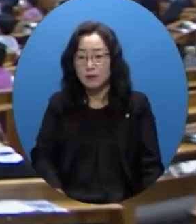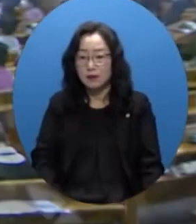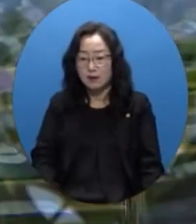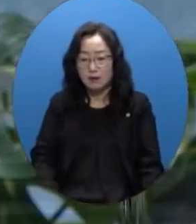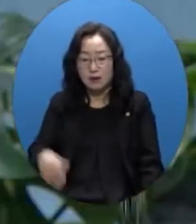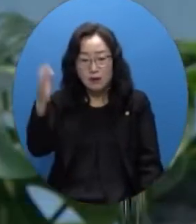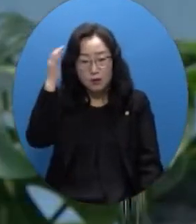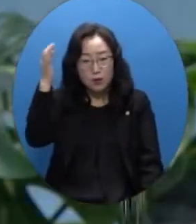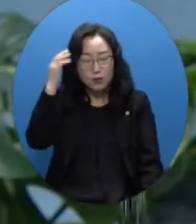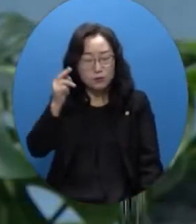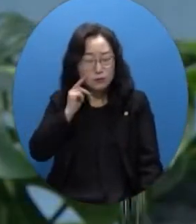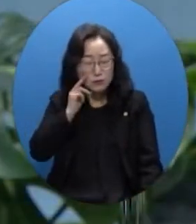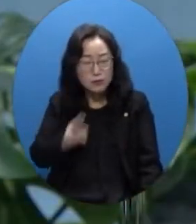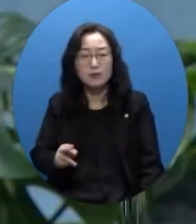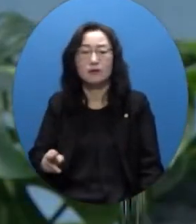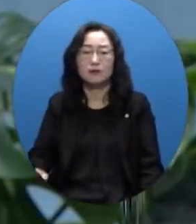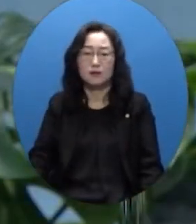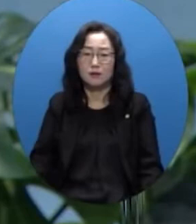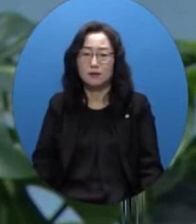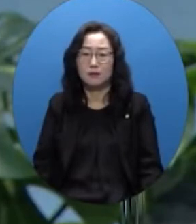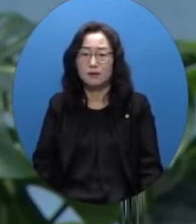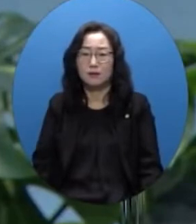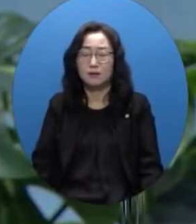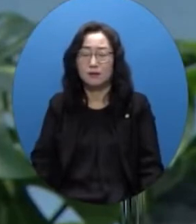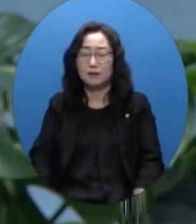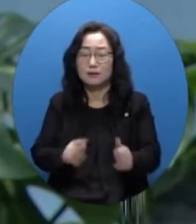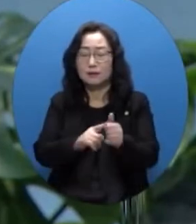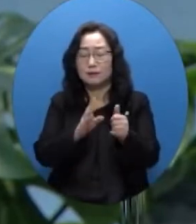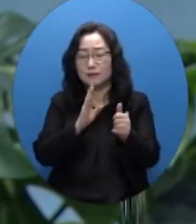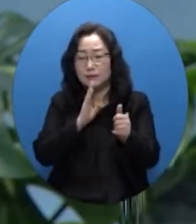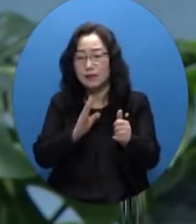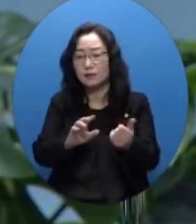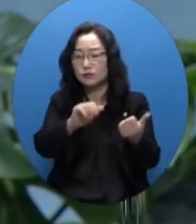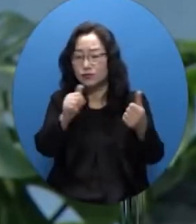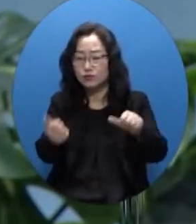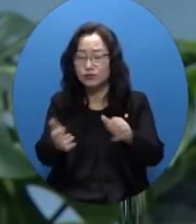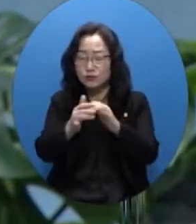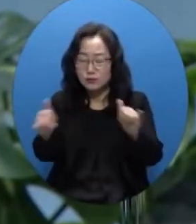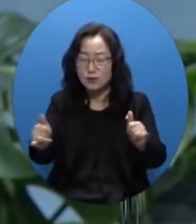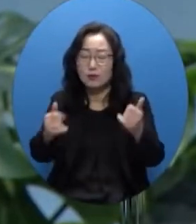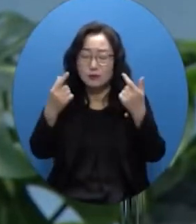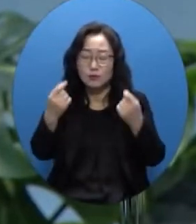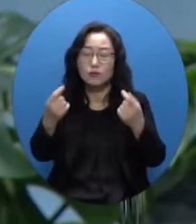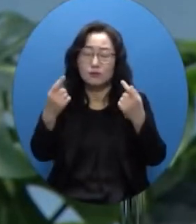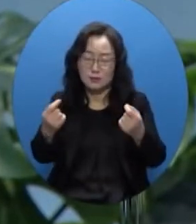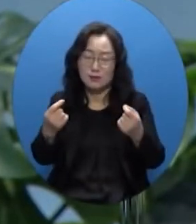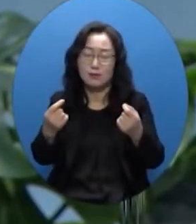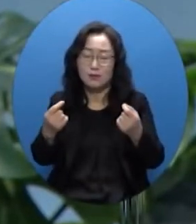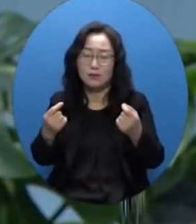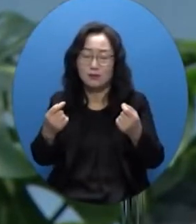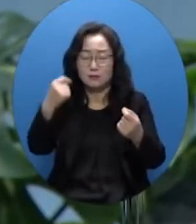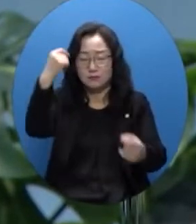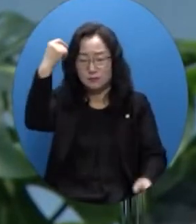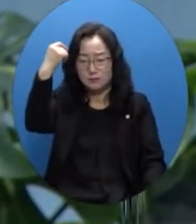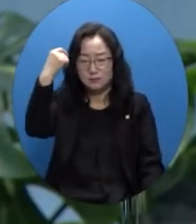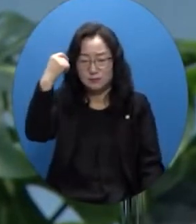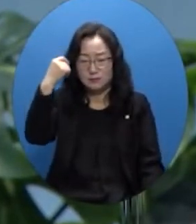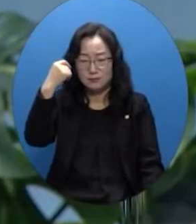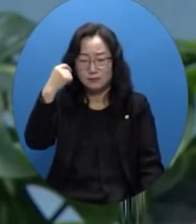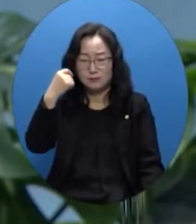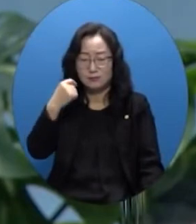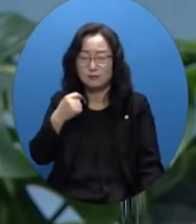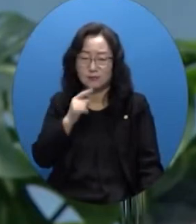말다 표를 수가 없습니다 마치 죽은 자와 밤 부랑 까치 되었다고 그는